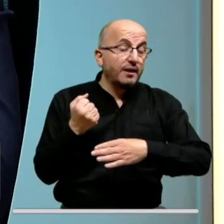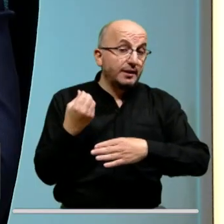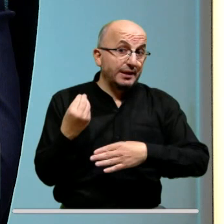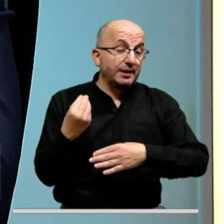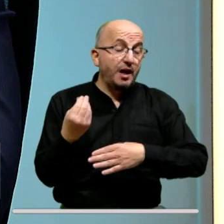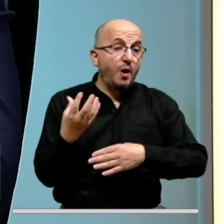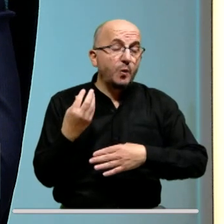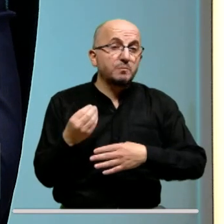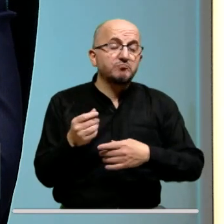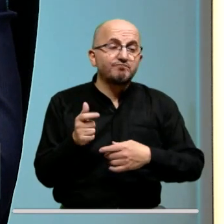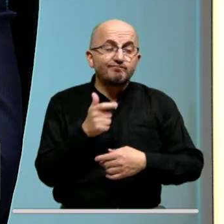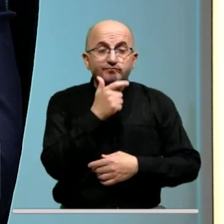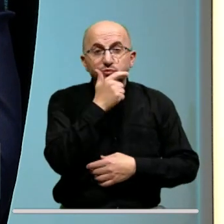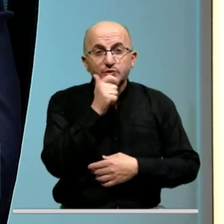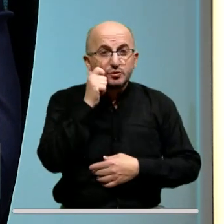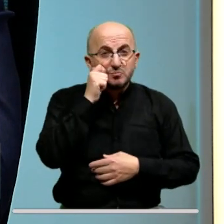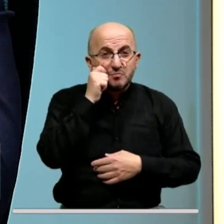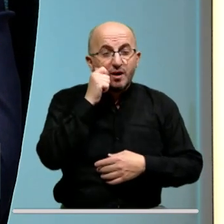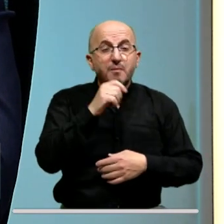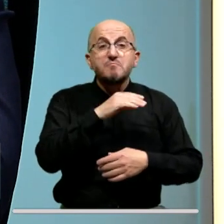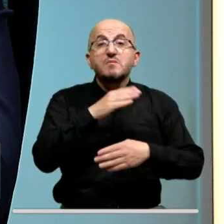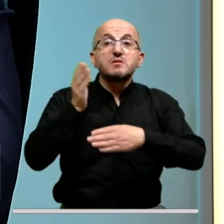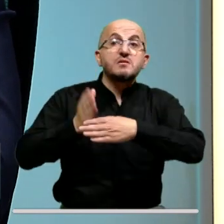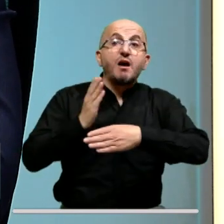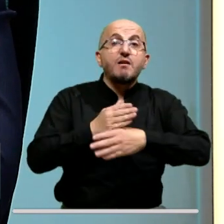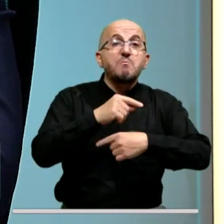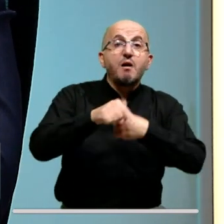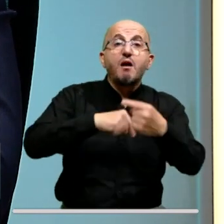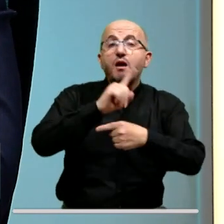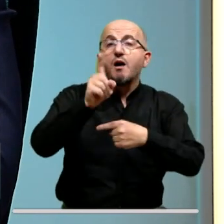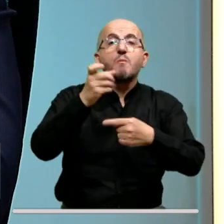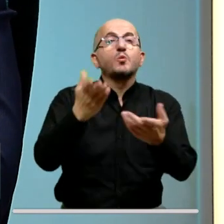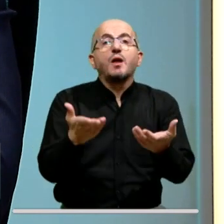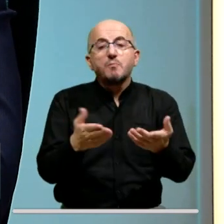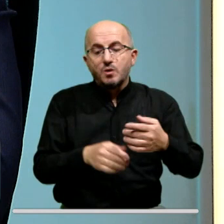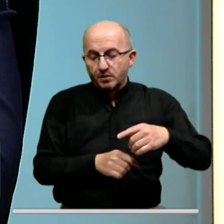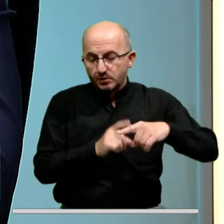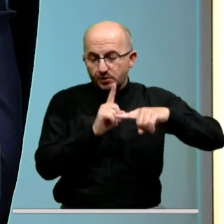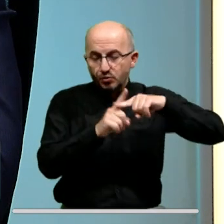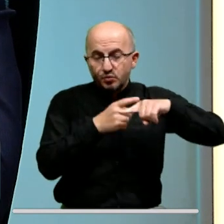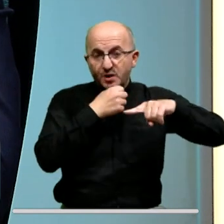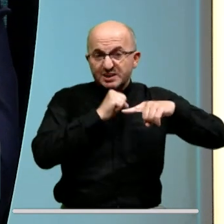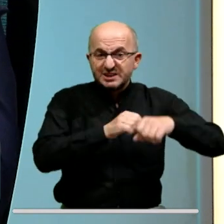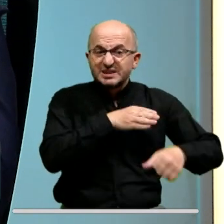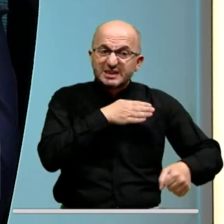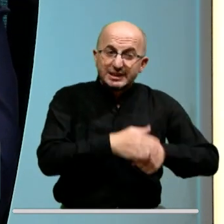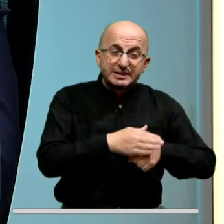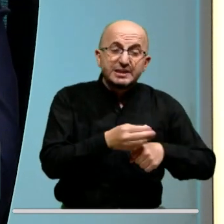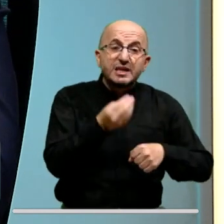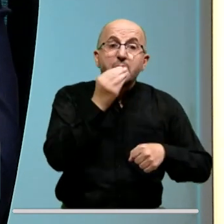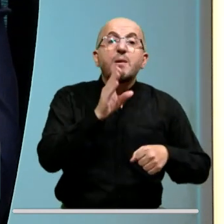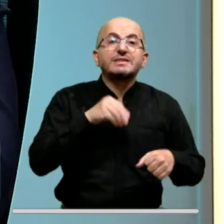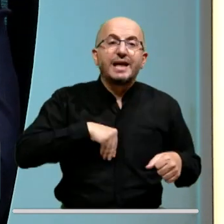bundan çekindikleri için yani Müslüman bir kasap etrafında bulamıyor. Ehli kitabın kestiğini de onu yenmez